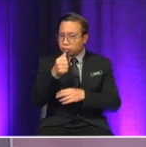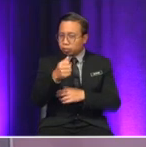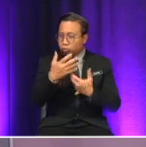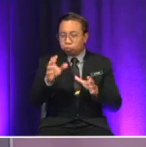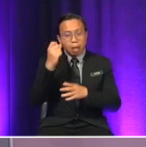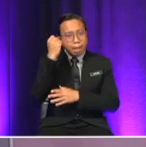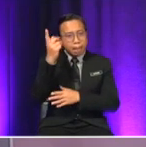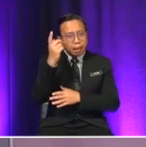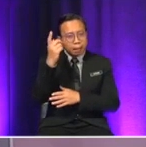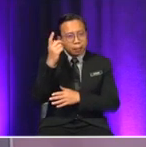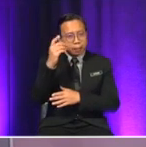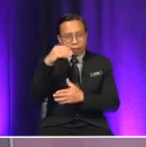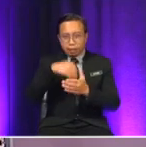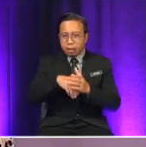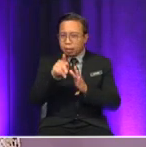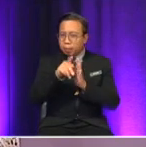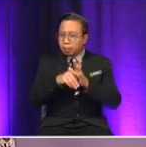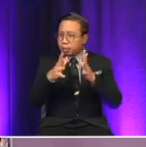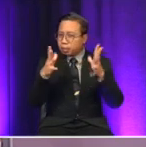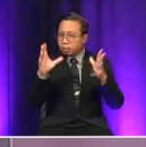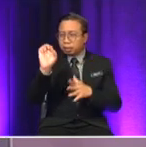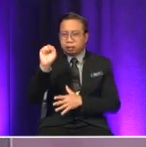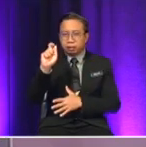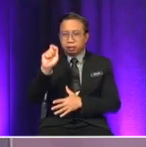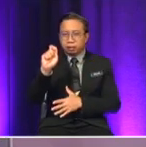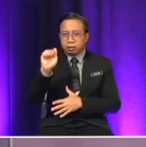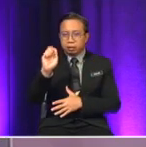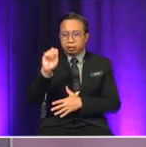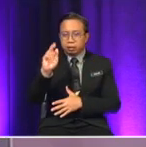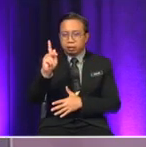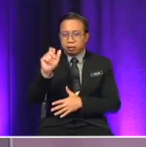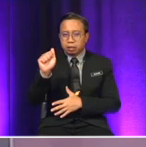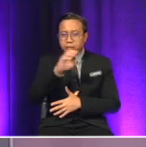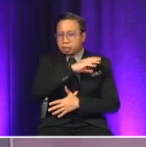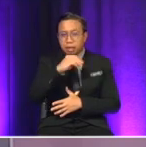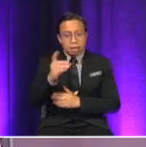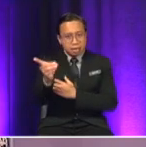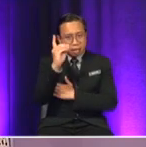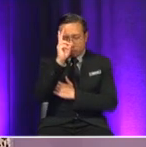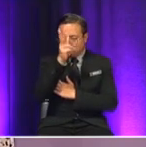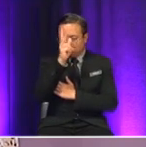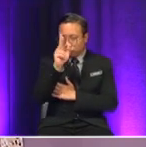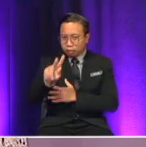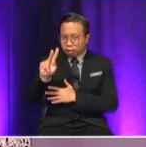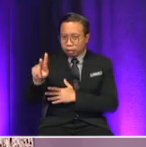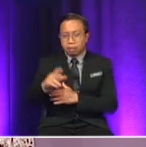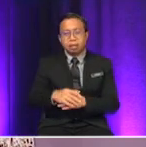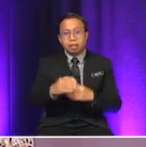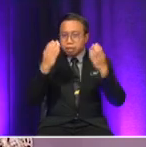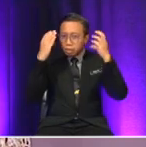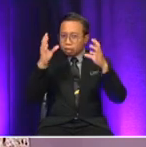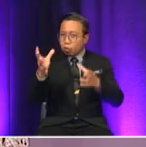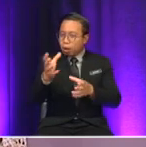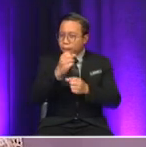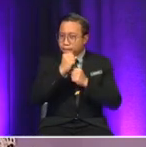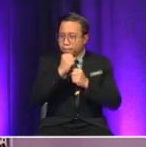yang telah terkandung dalam perkembangan estetika dan juga daya kreatif kanak-kanak sebentar tadi. Dan cikgu mengambil kesempatan